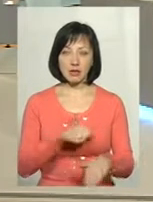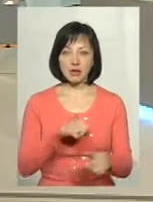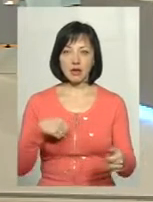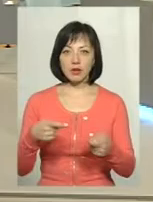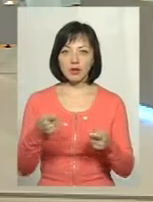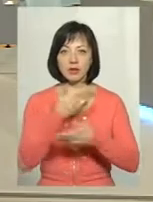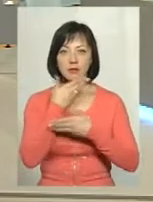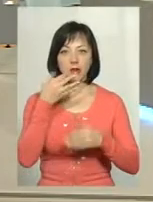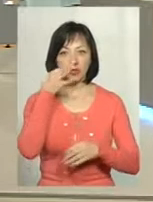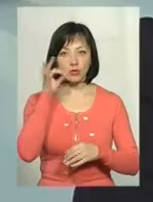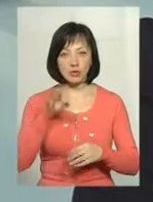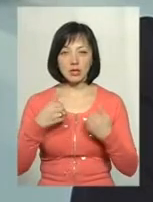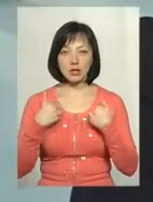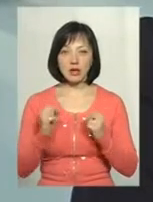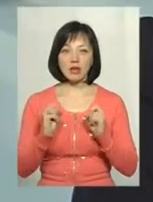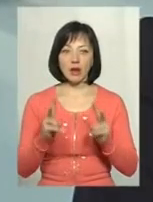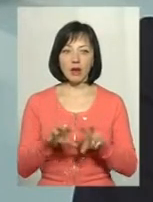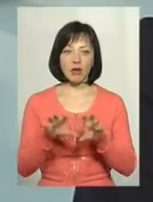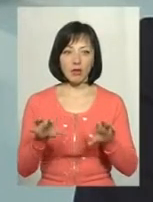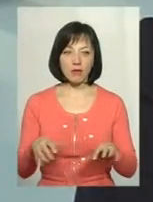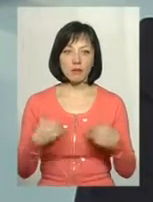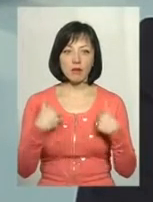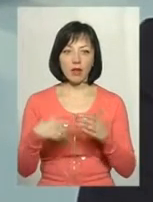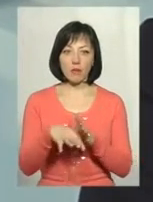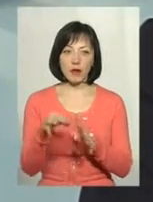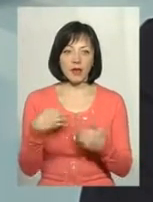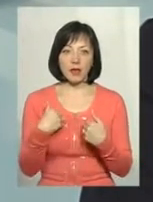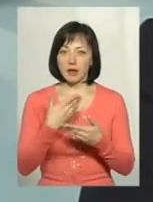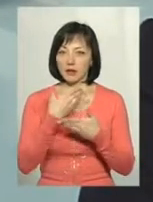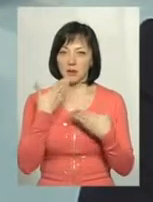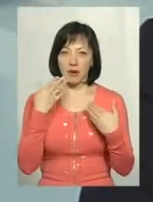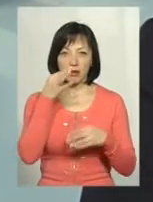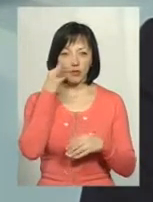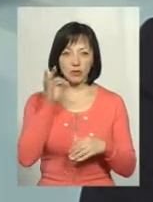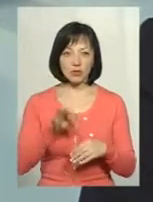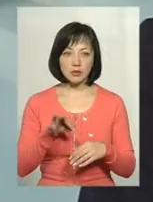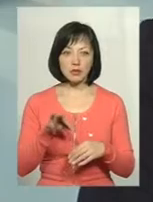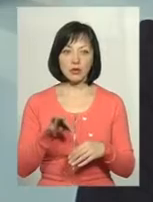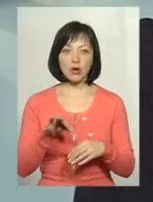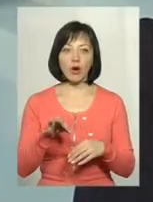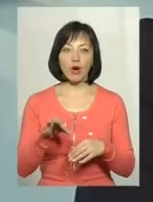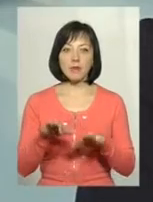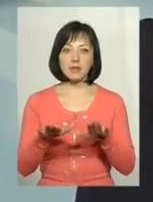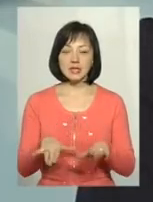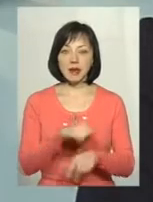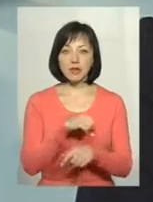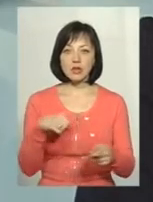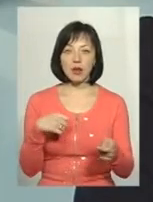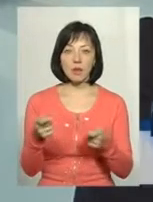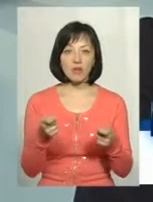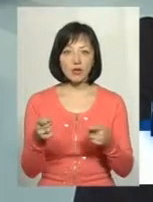не маючи досвіду, тому що я як голова, мене обрали, і я не мала досвіду в роботі в органах місцевого самоврядування. Але разом з